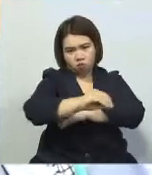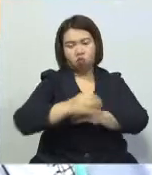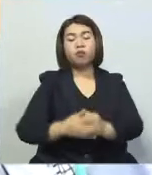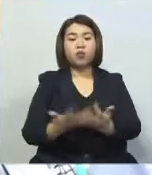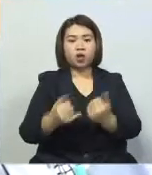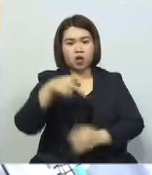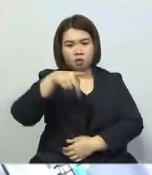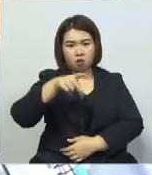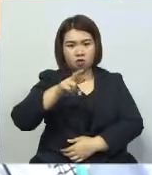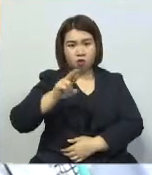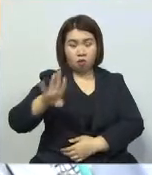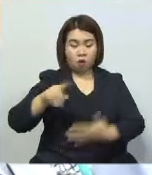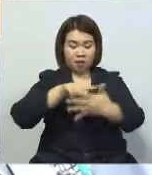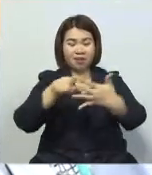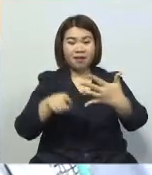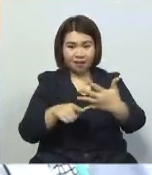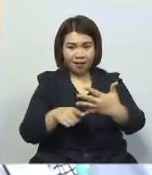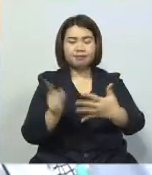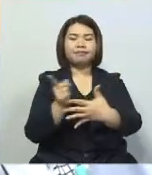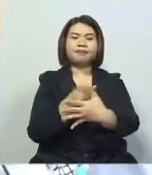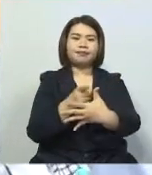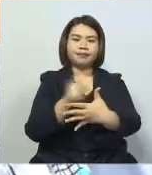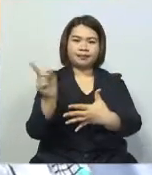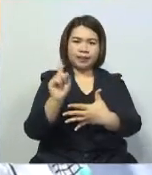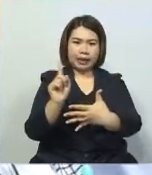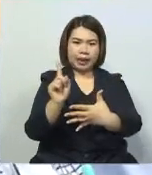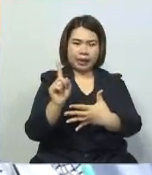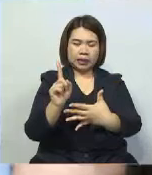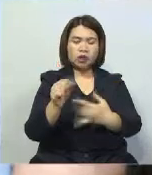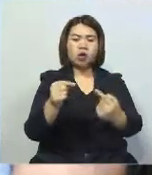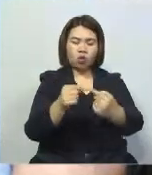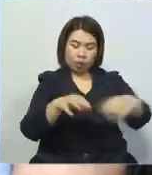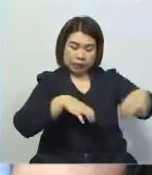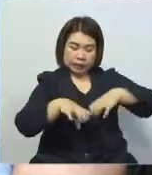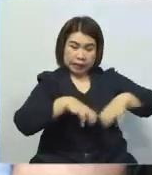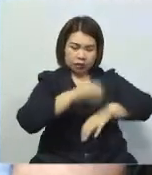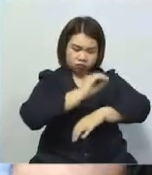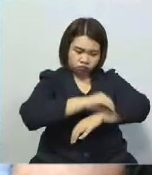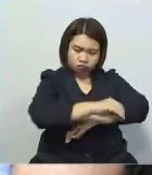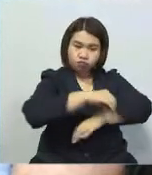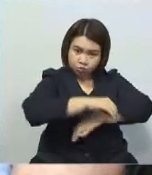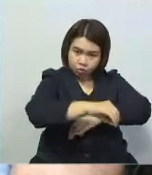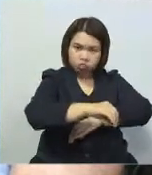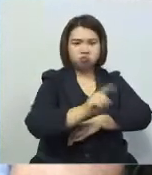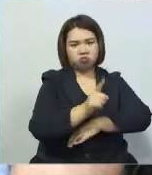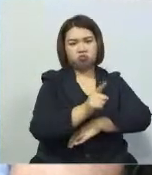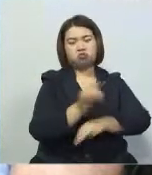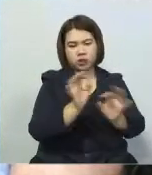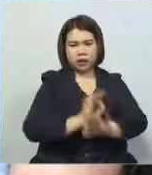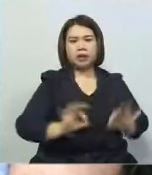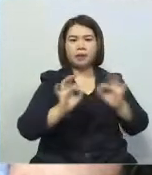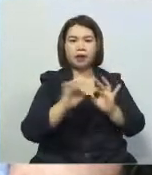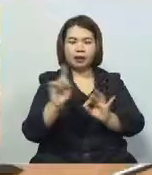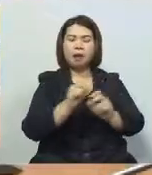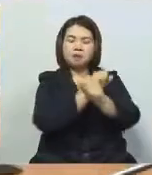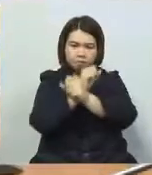พรบ.เนี่ยจะมี5ประเด็นที่เป็นสาระสำคัญด้วยกันอย่างเช่นเรื่องของการจัดโซนนิ่งพื้นที่ปลูกข้าวและที่สำคัญนะครับก็คือเรื่องของ